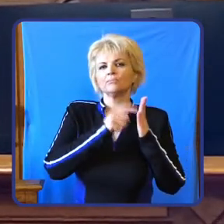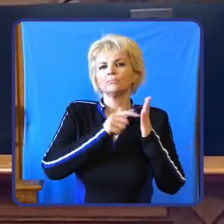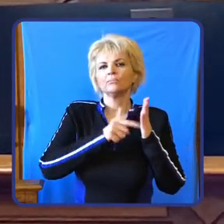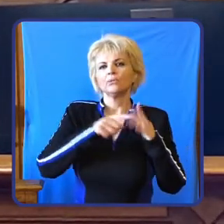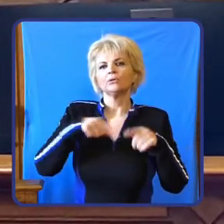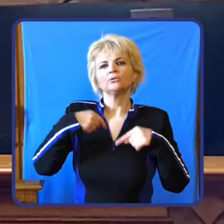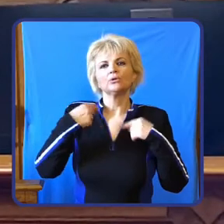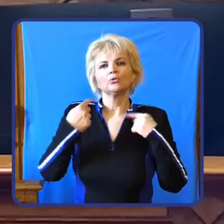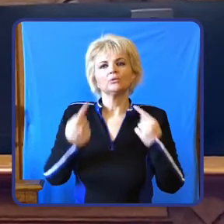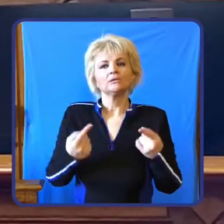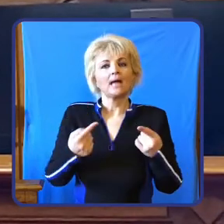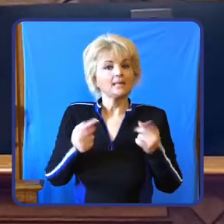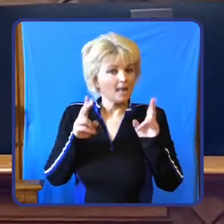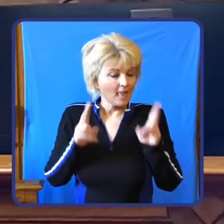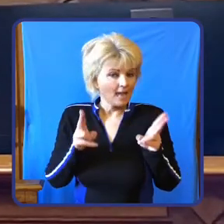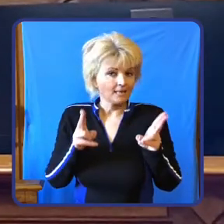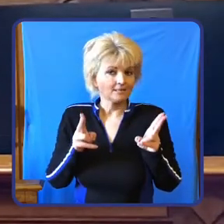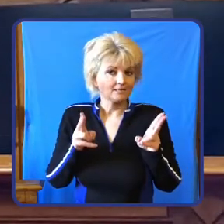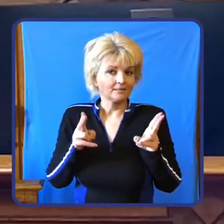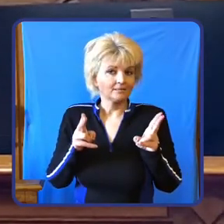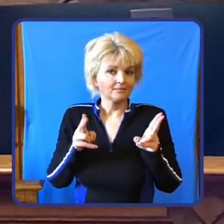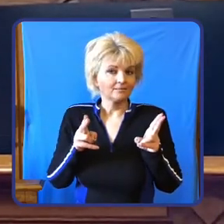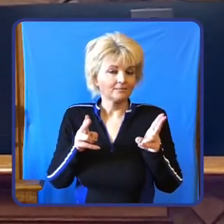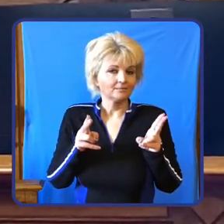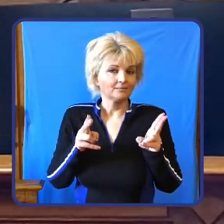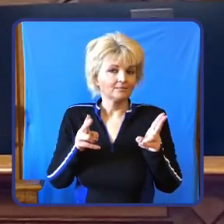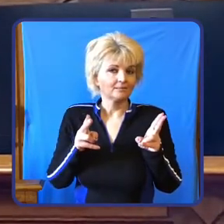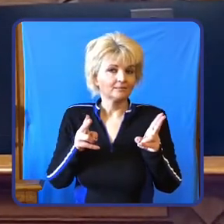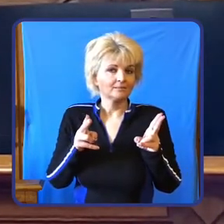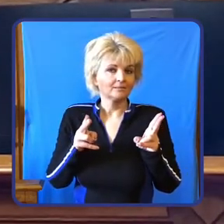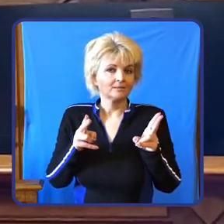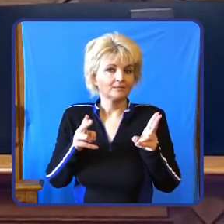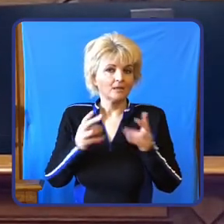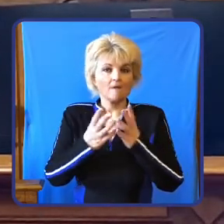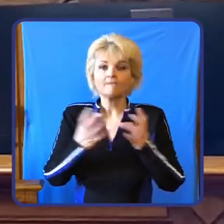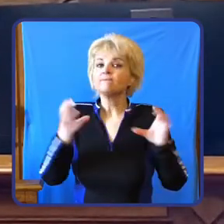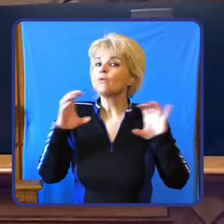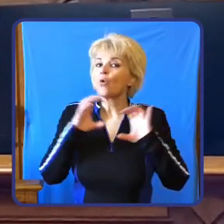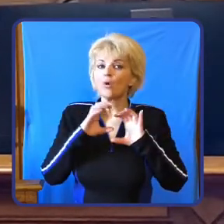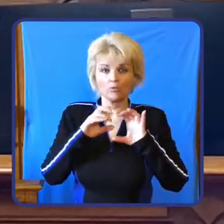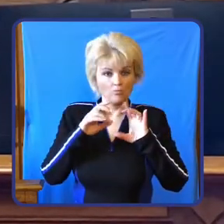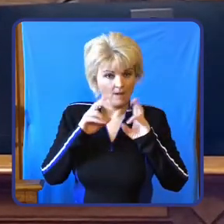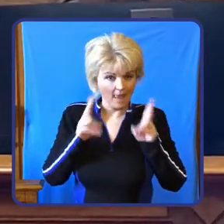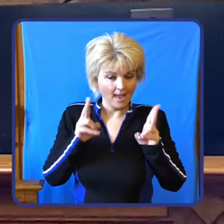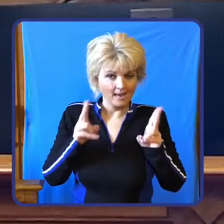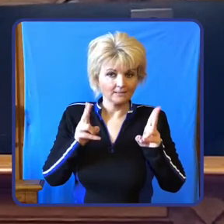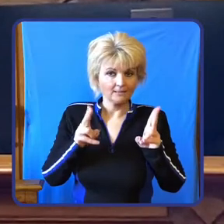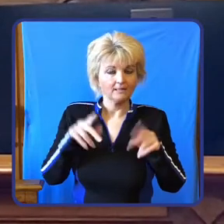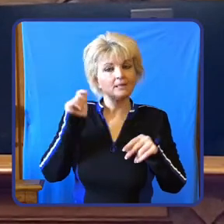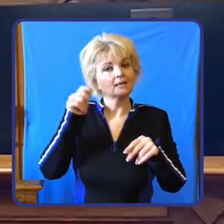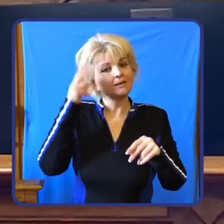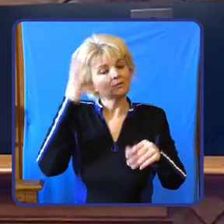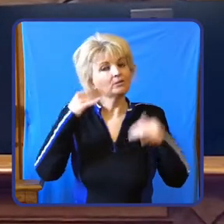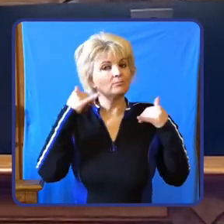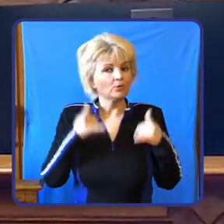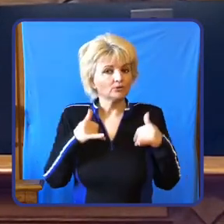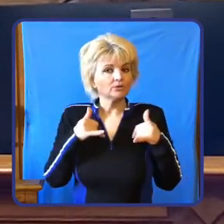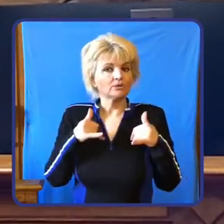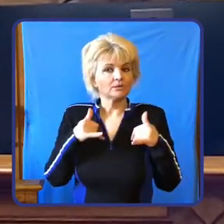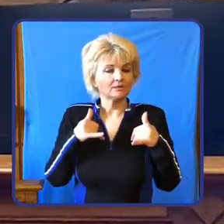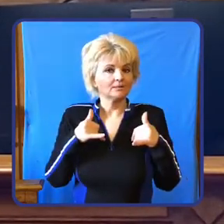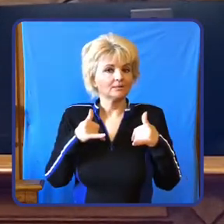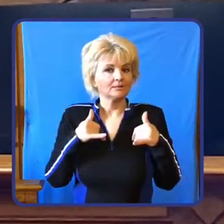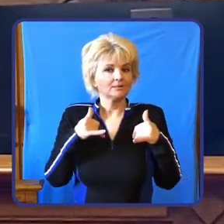köszönhetőleg napirendet után. Egy vita fórumot tartunk. Tarthatunk, de... Jó, tehát képviselő úr,